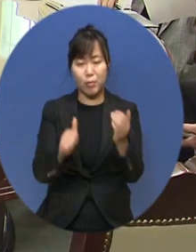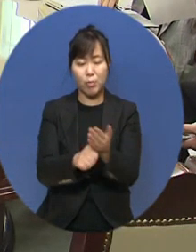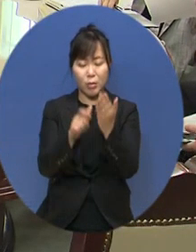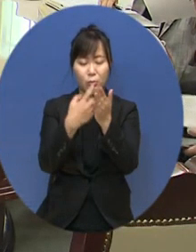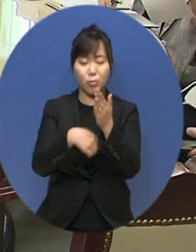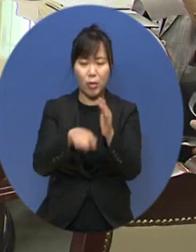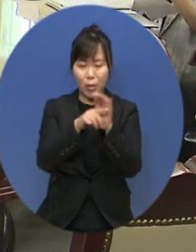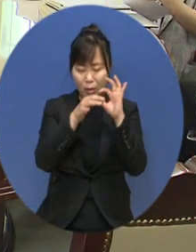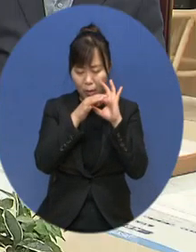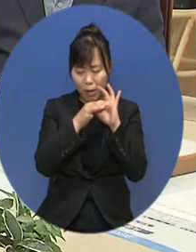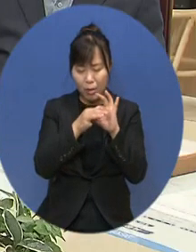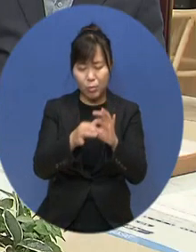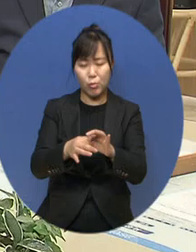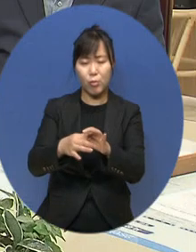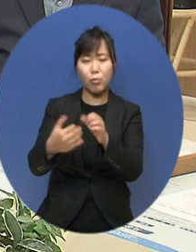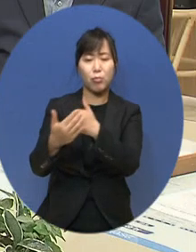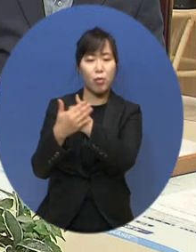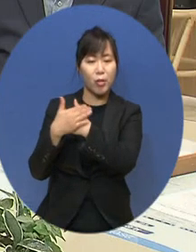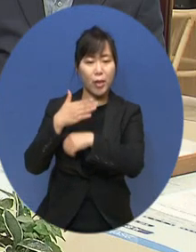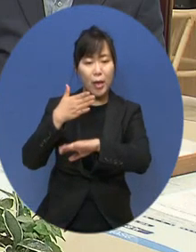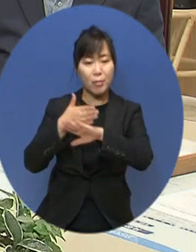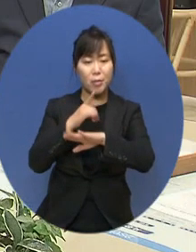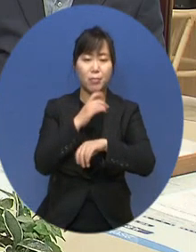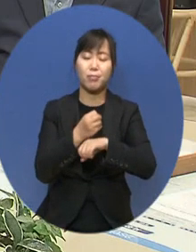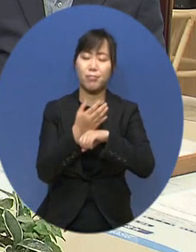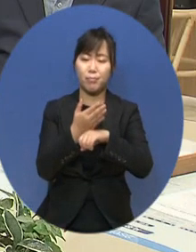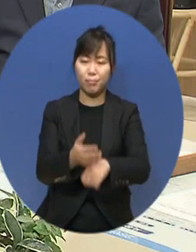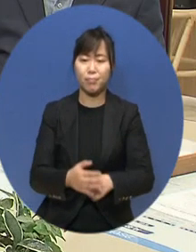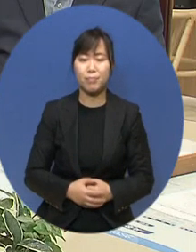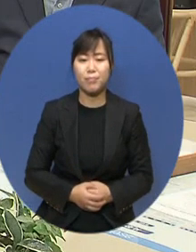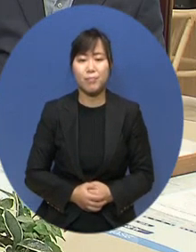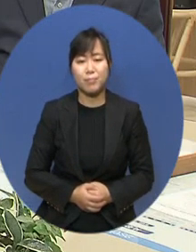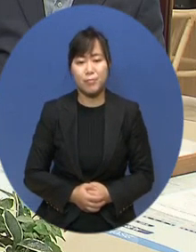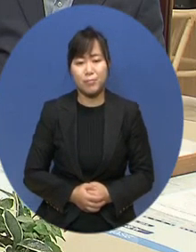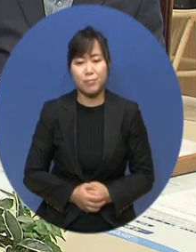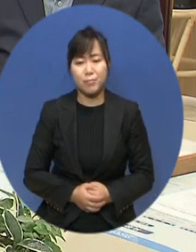위해 끊임없는 후원에 감사드린다고 소감을 밝혔습니다.